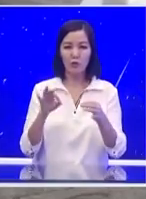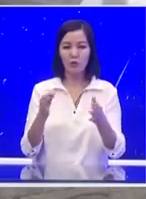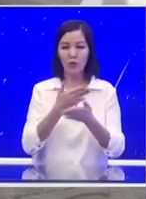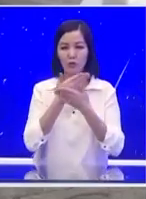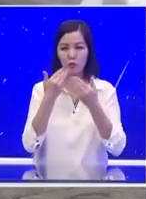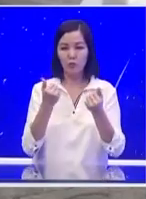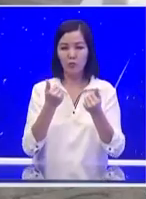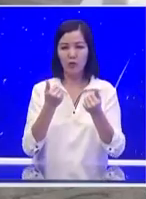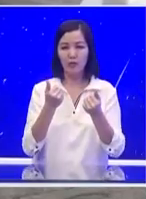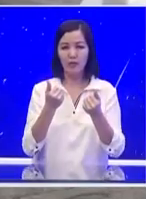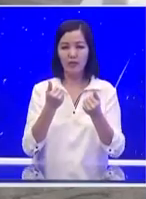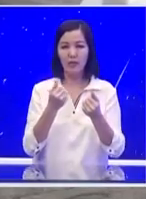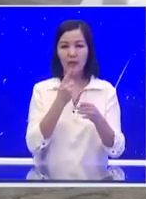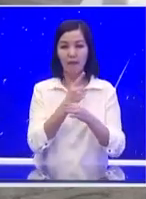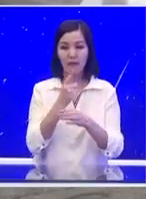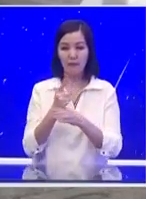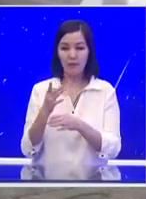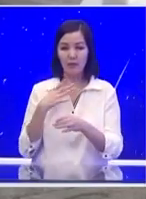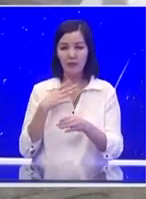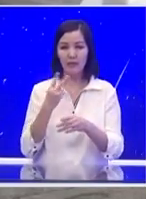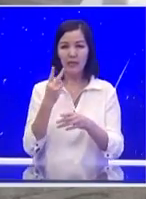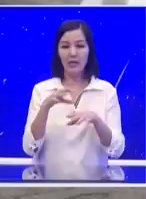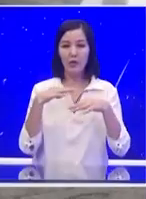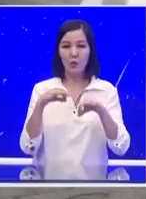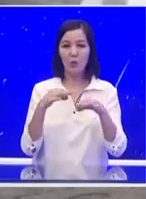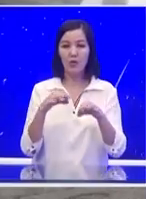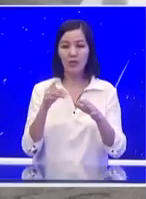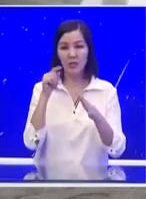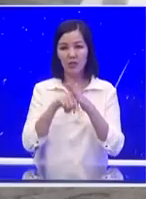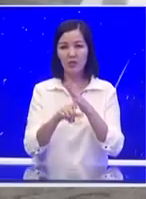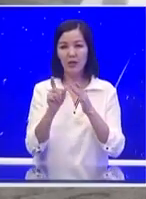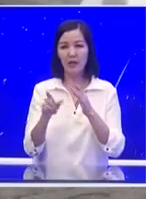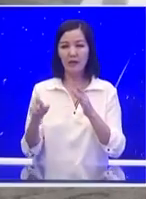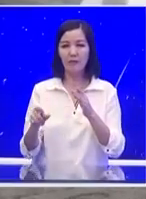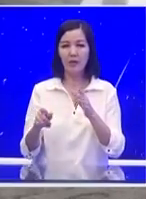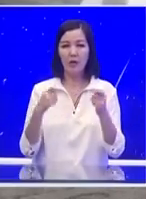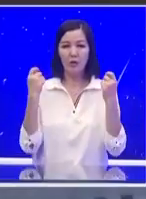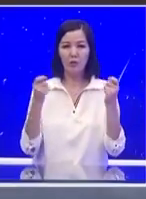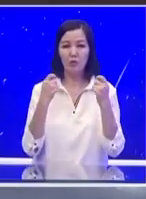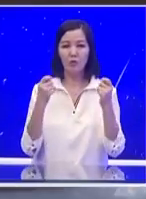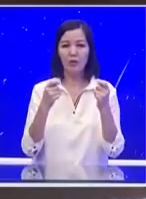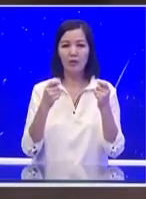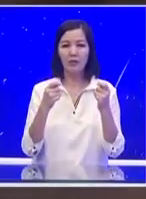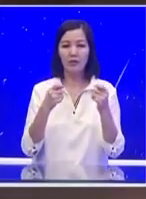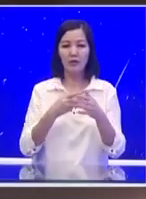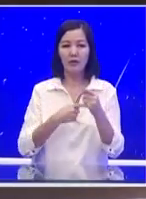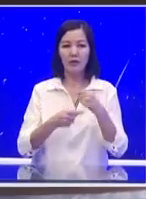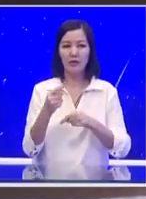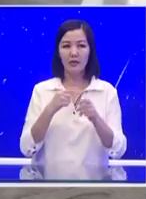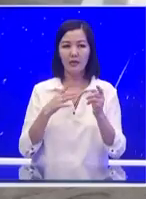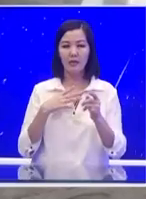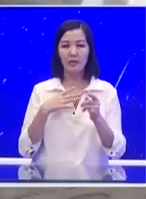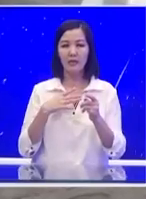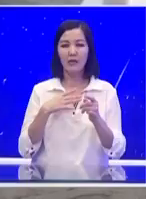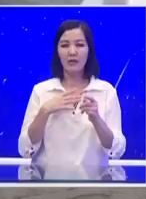құжаттар болмағандықтан, және екі машинедегі азаматтар той-томалаққа кетіп бара жатқан азаматтарды кері қайтардық.